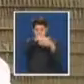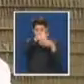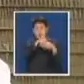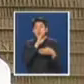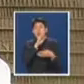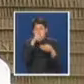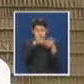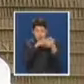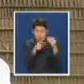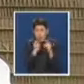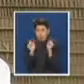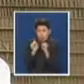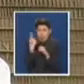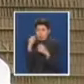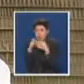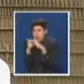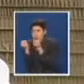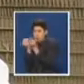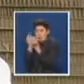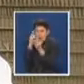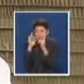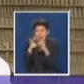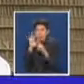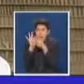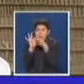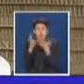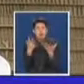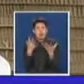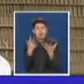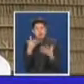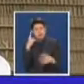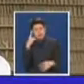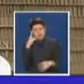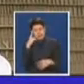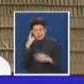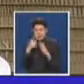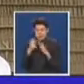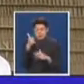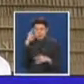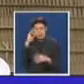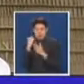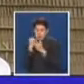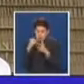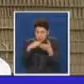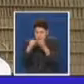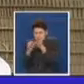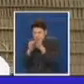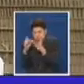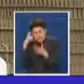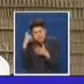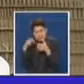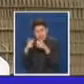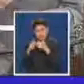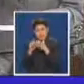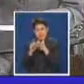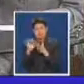ใต้บรรยากาศที่ต้องมากลัวเรื่องความรุนแรงเนี่ยหรือเกิดความรุนแรงขึ้นเนี่ยอันนั้นก็คงไม่เป็นผลดีครับเพราะมันไม่ได้ช่วยแก้ปัญหาให้ประเทศ